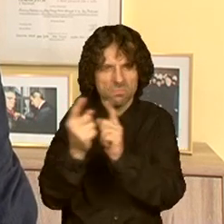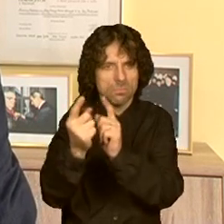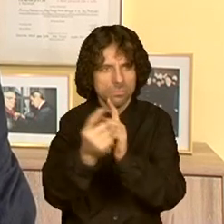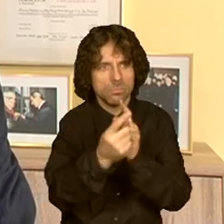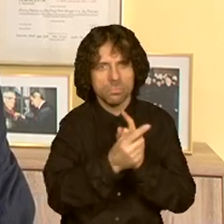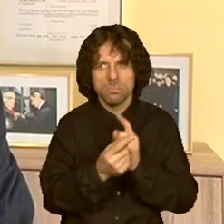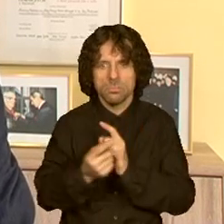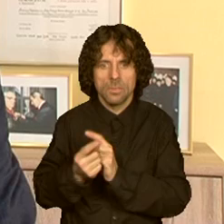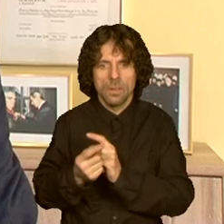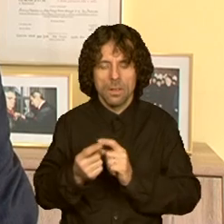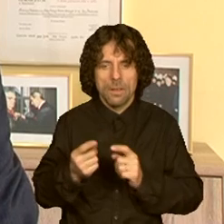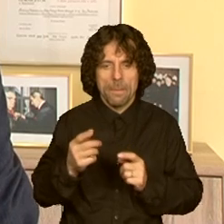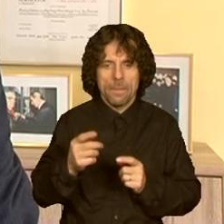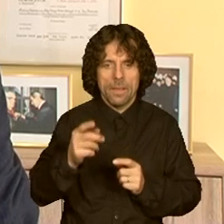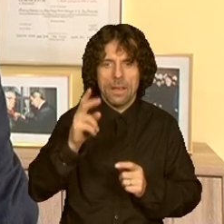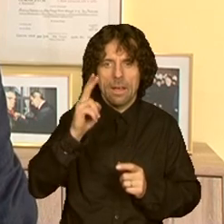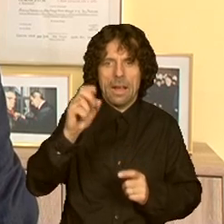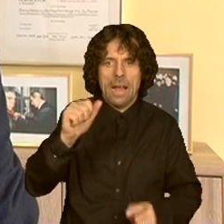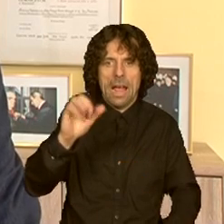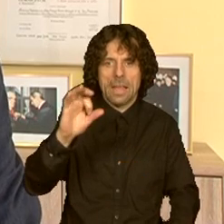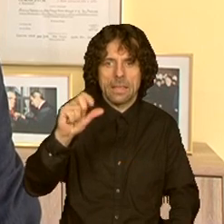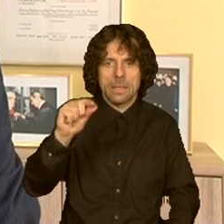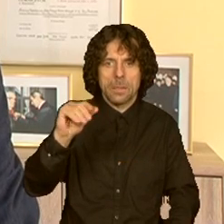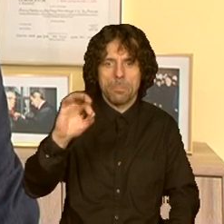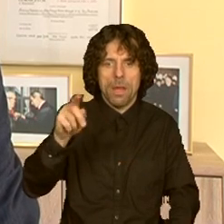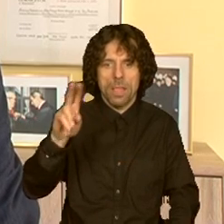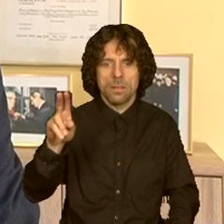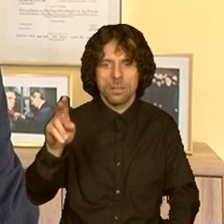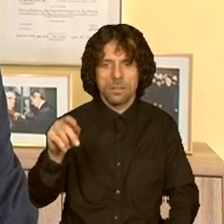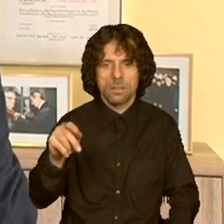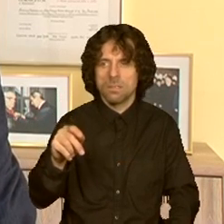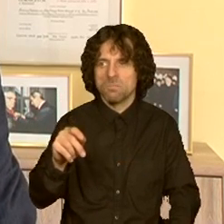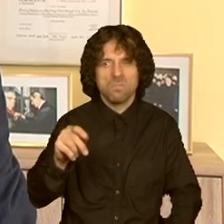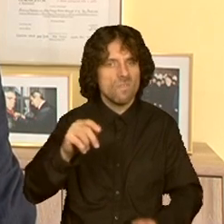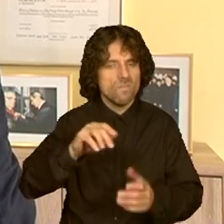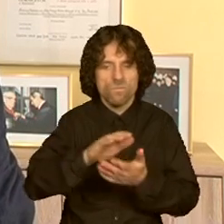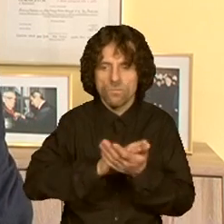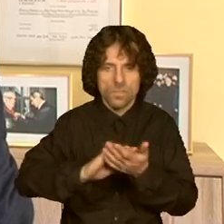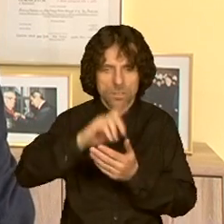człowieka, który by znał nazwisko Kasperlika i powiedział